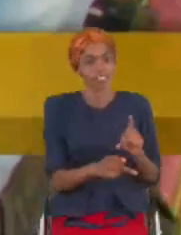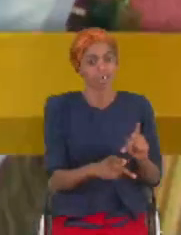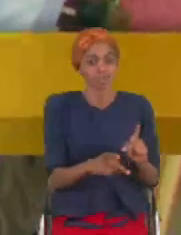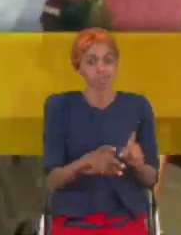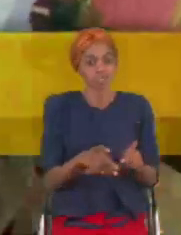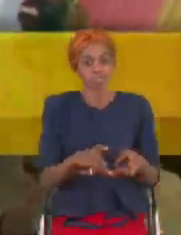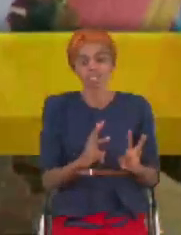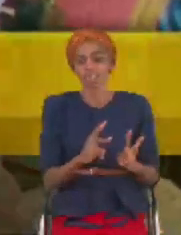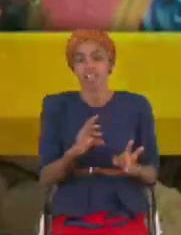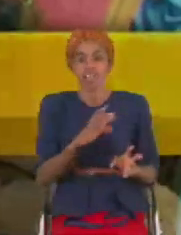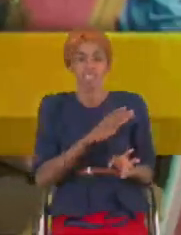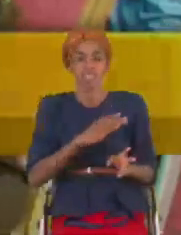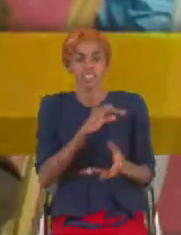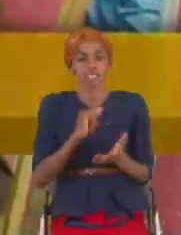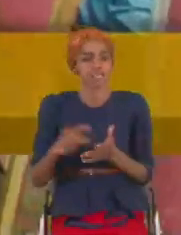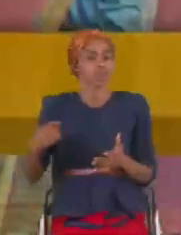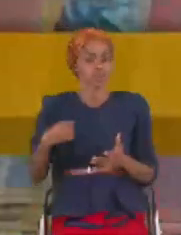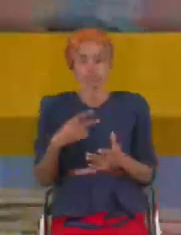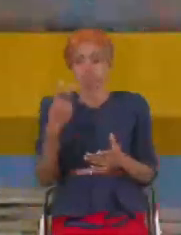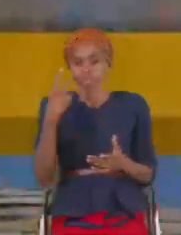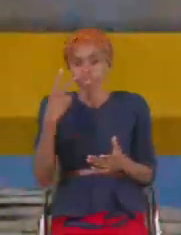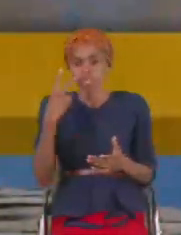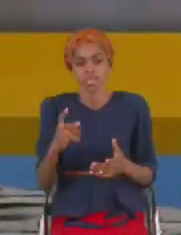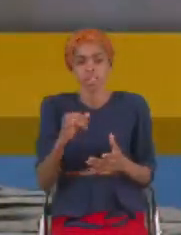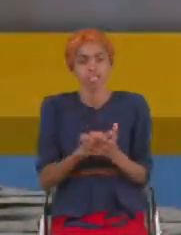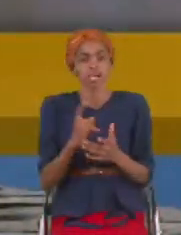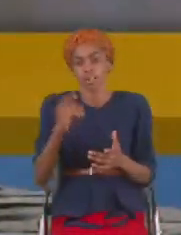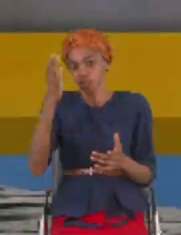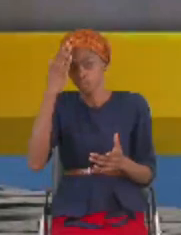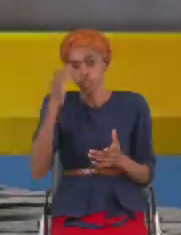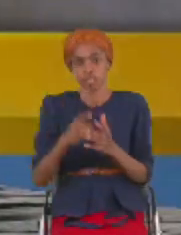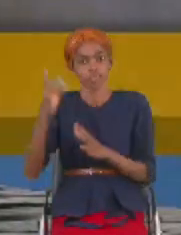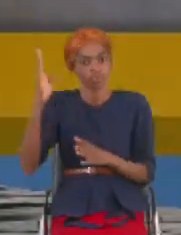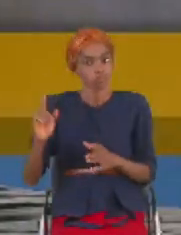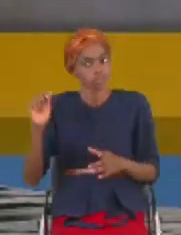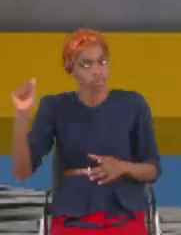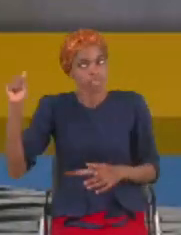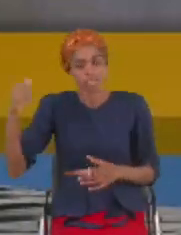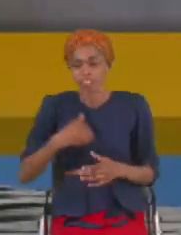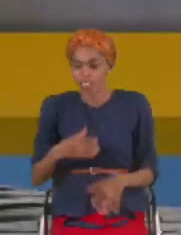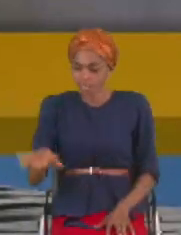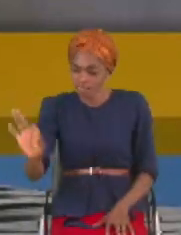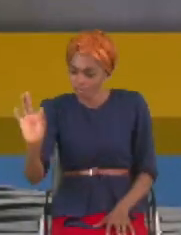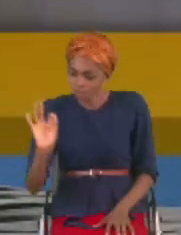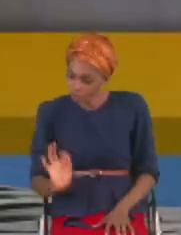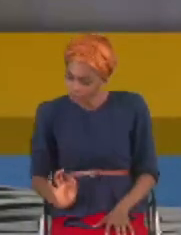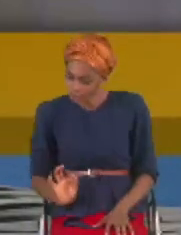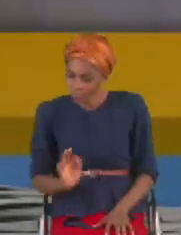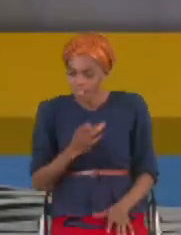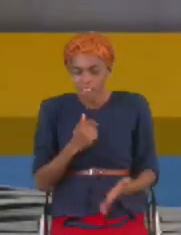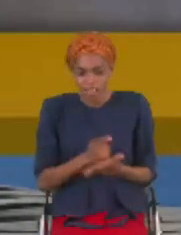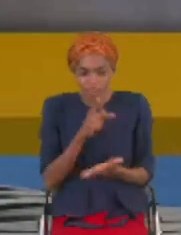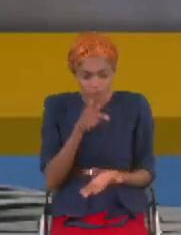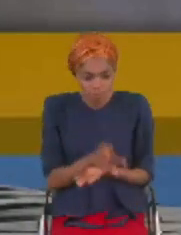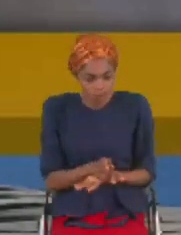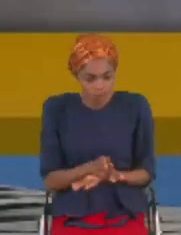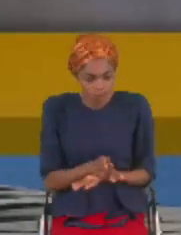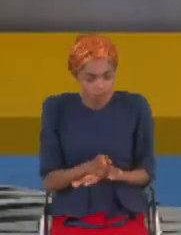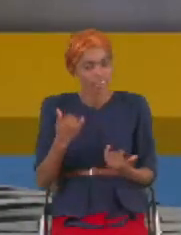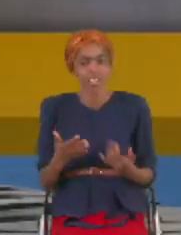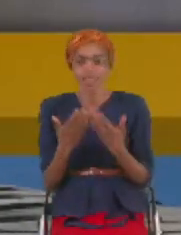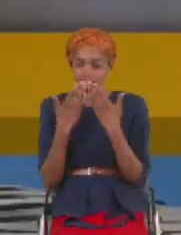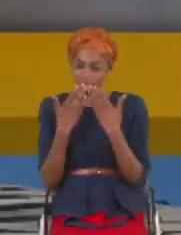savoir que le seigneur lui même qui m'a établi à maintenant à prouver et